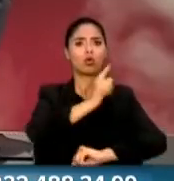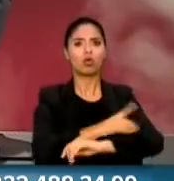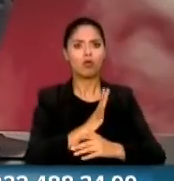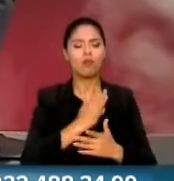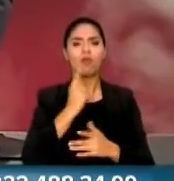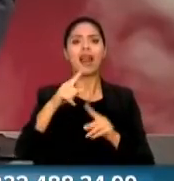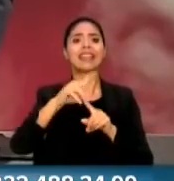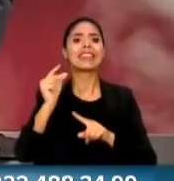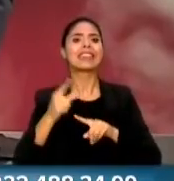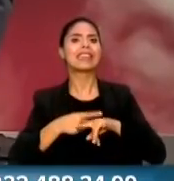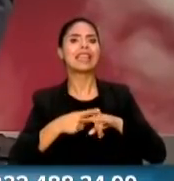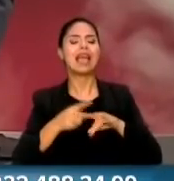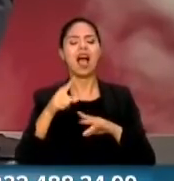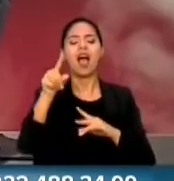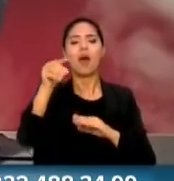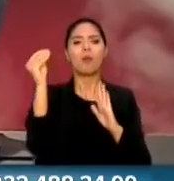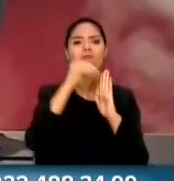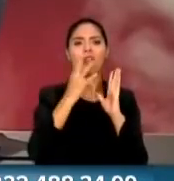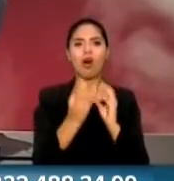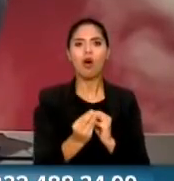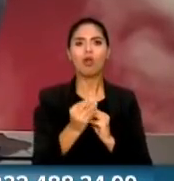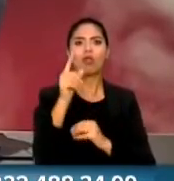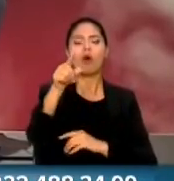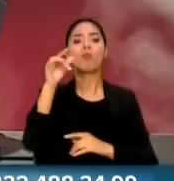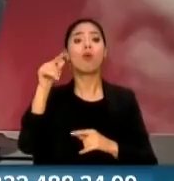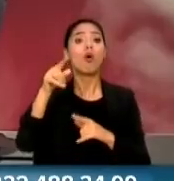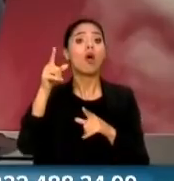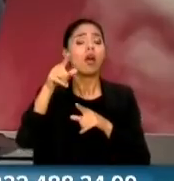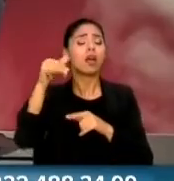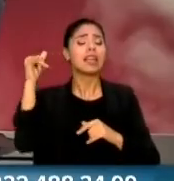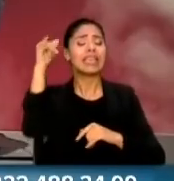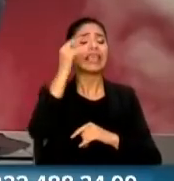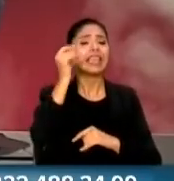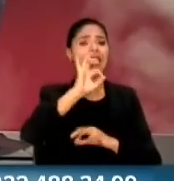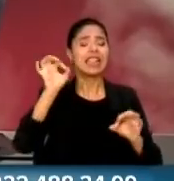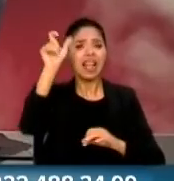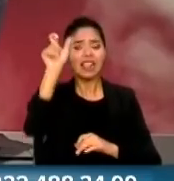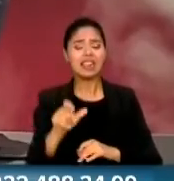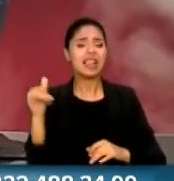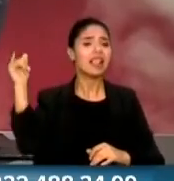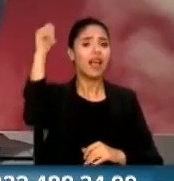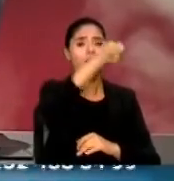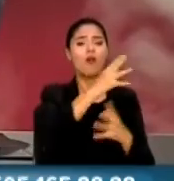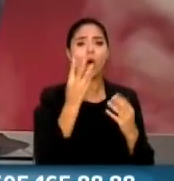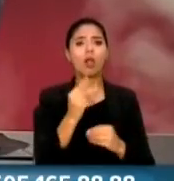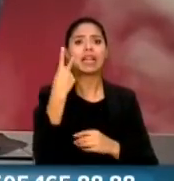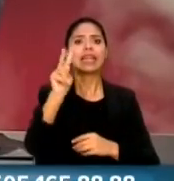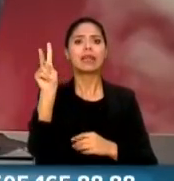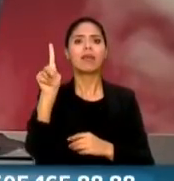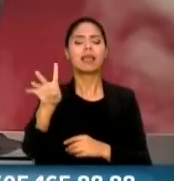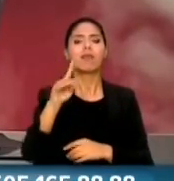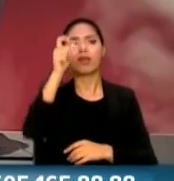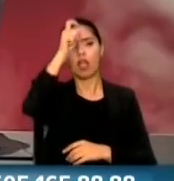TİHA o kategorinin yeni üyesi. Taarruzi insansız hava aracı olarak geçiyor ve 2021'de Türk